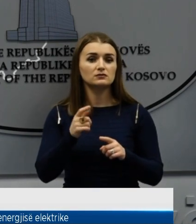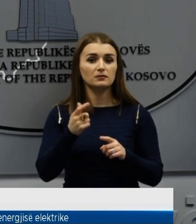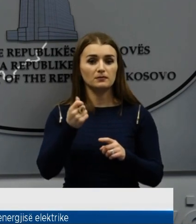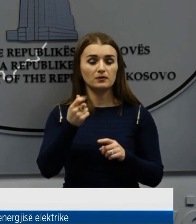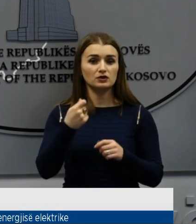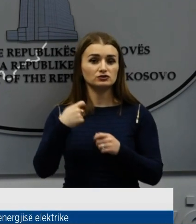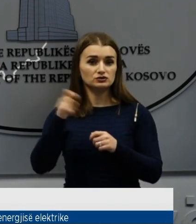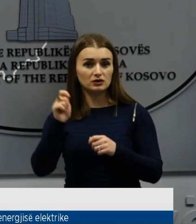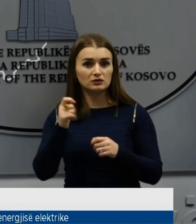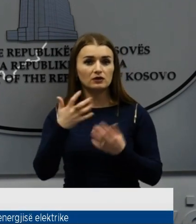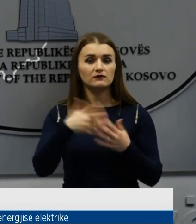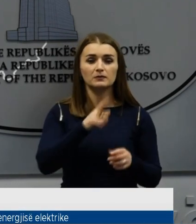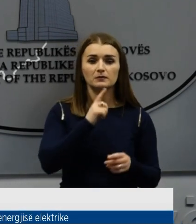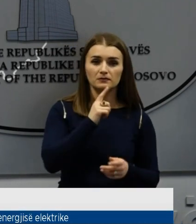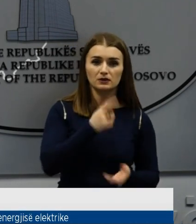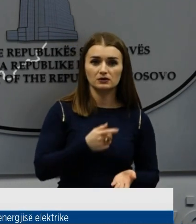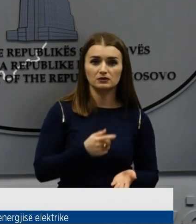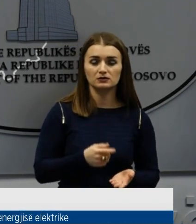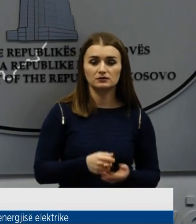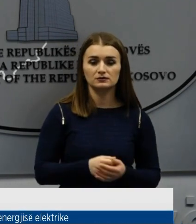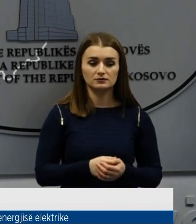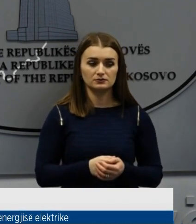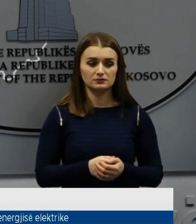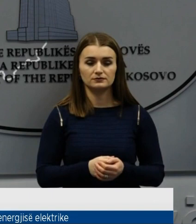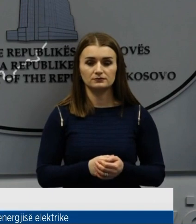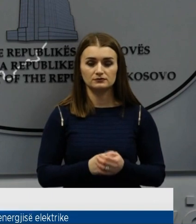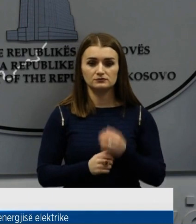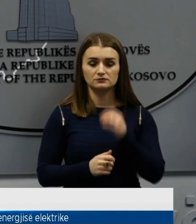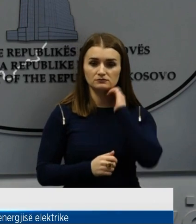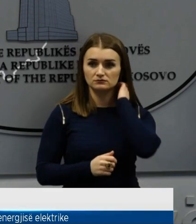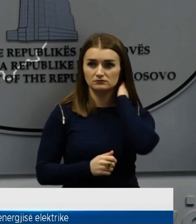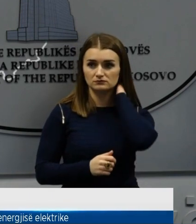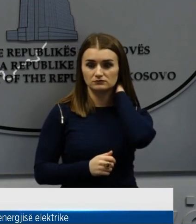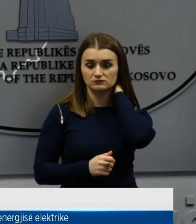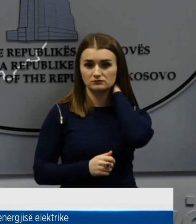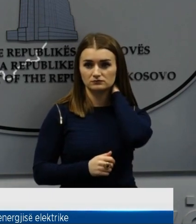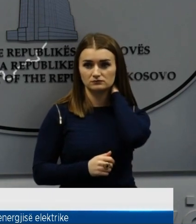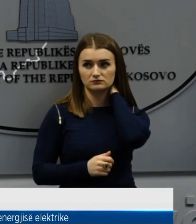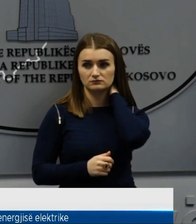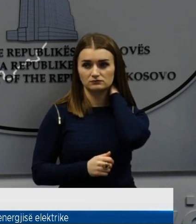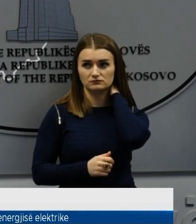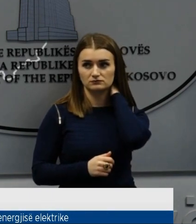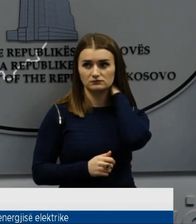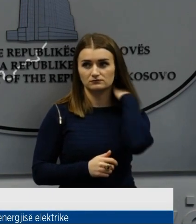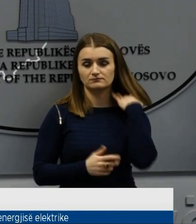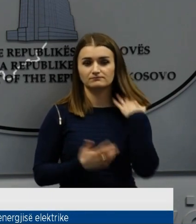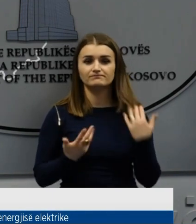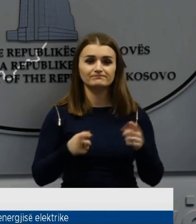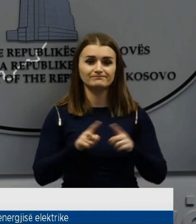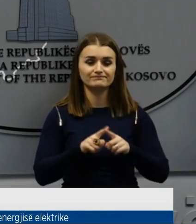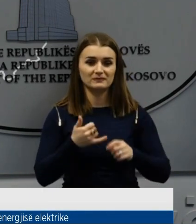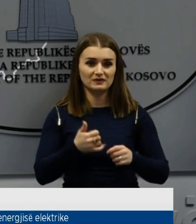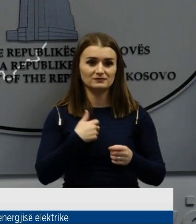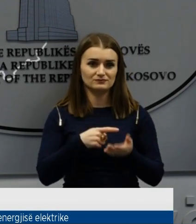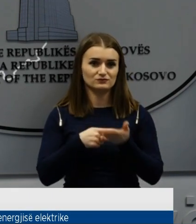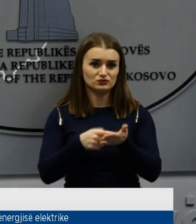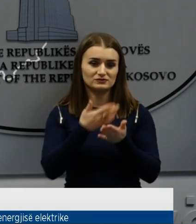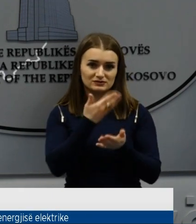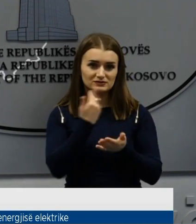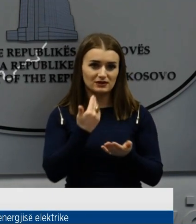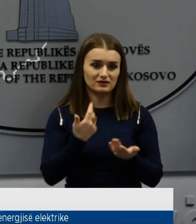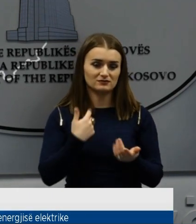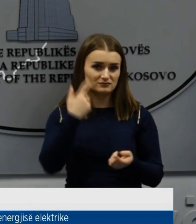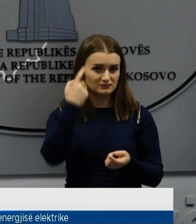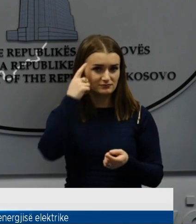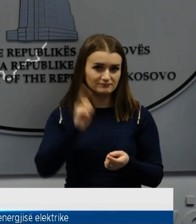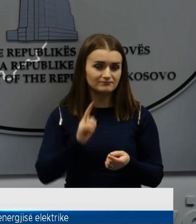të pasur një ide se çfarë po flas, nuk e kam këtu me vete për fat keq, mirë, por do të provoj ta gjej e ta ndaj